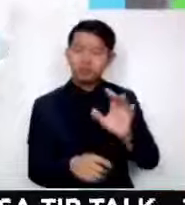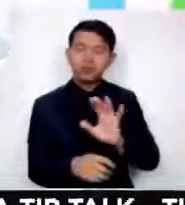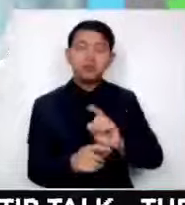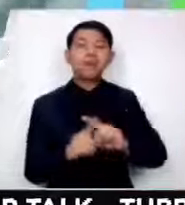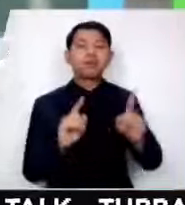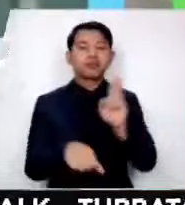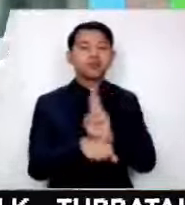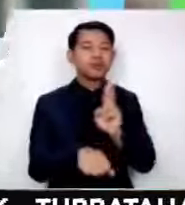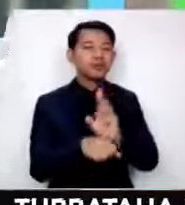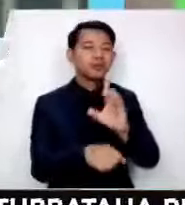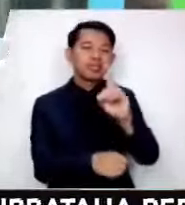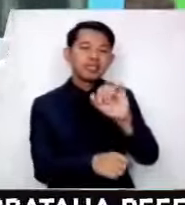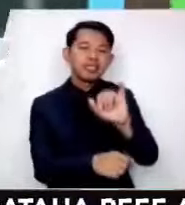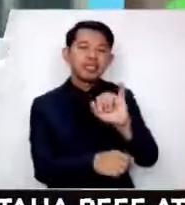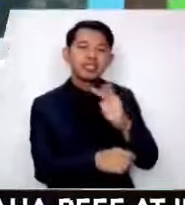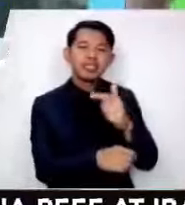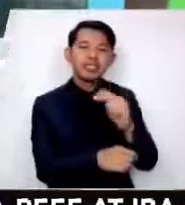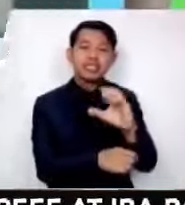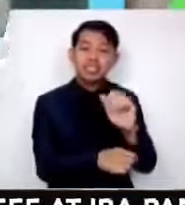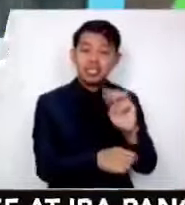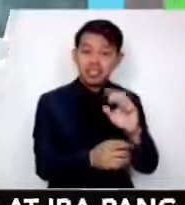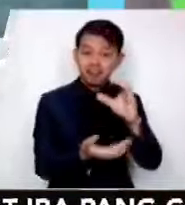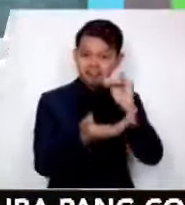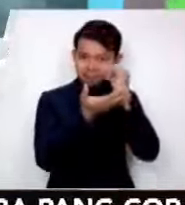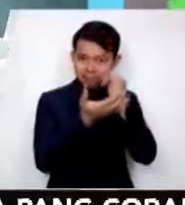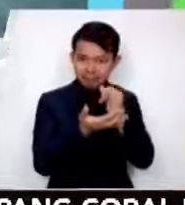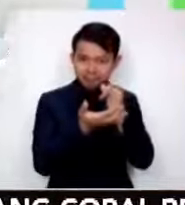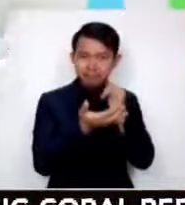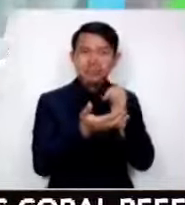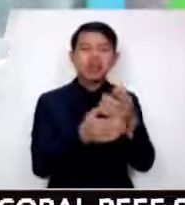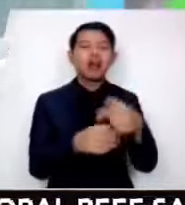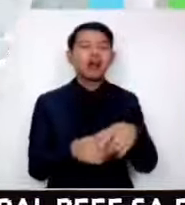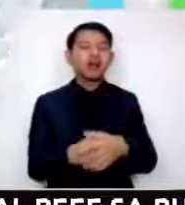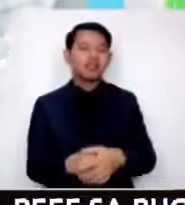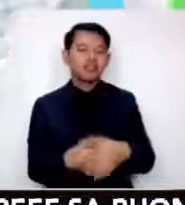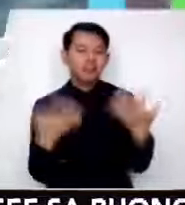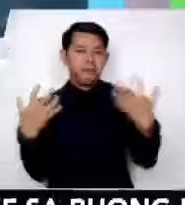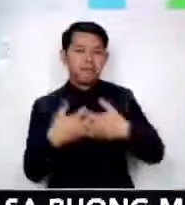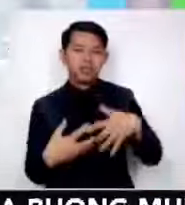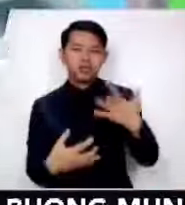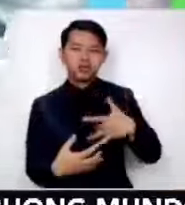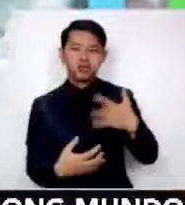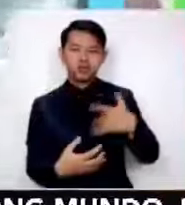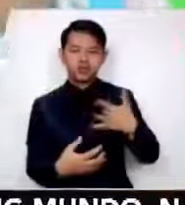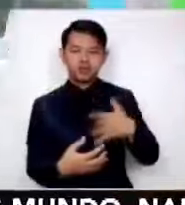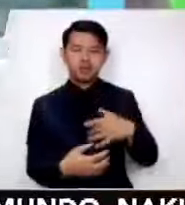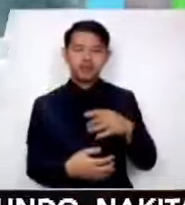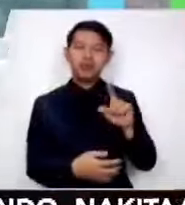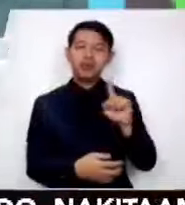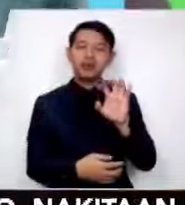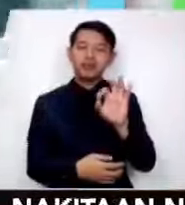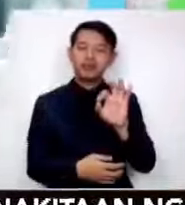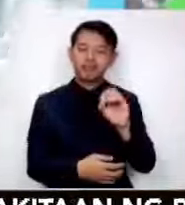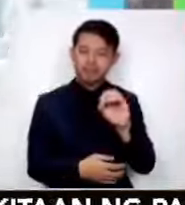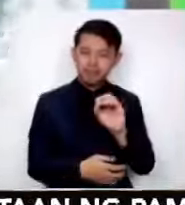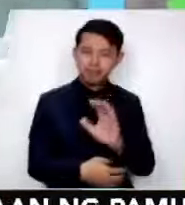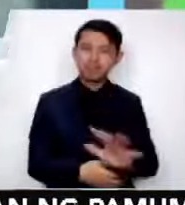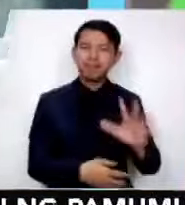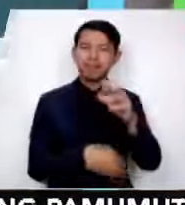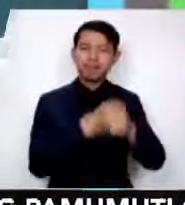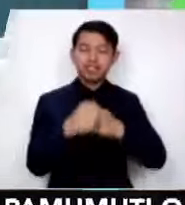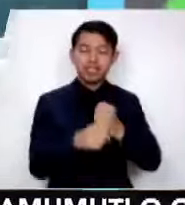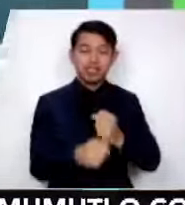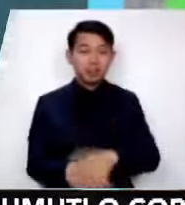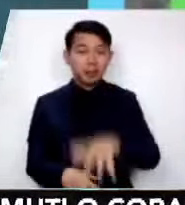ng filter, achieve ang 90s look. Approved naman ang mga ito sa kanyang mga magulang na certified